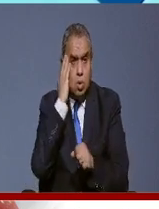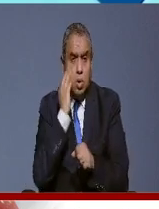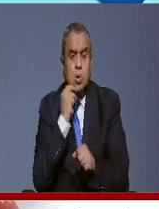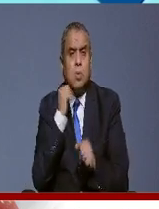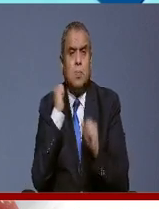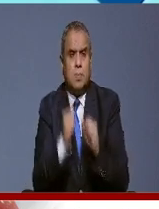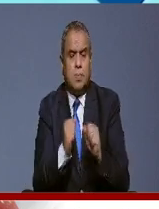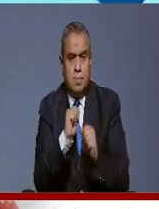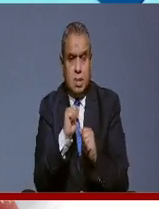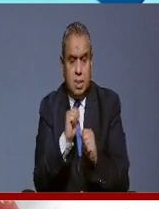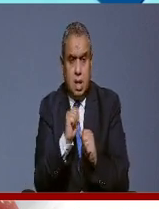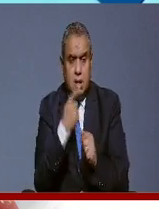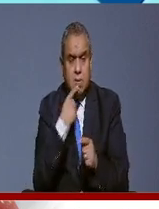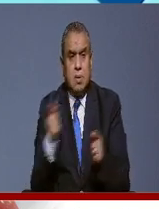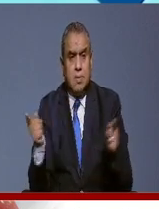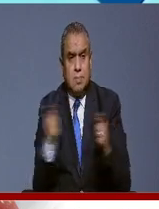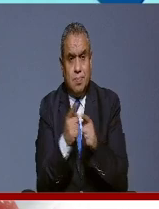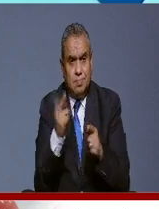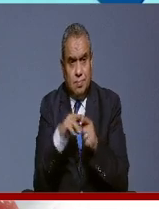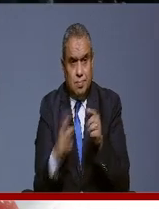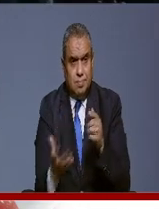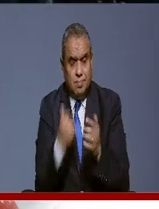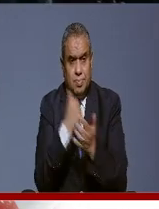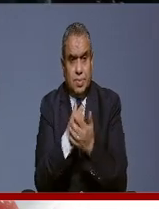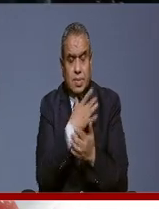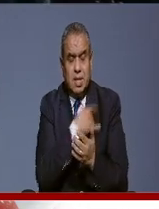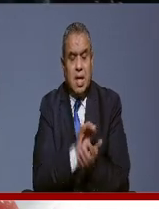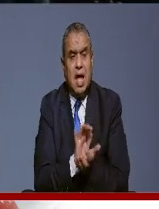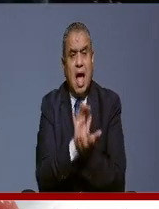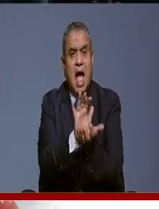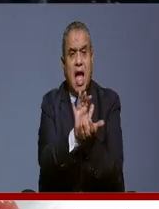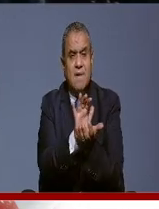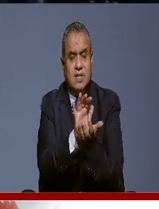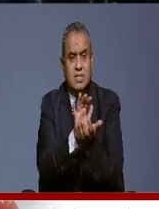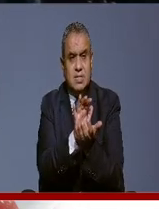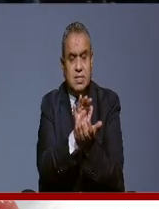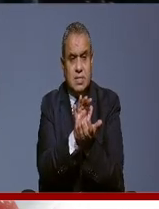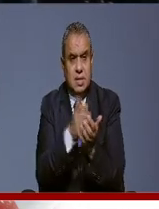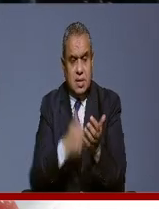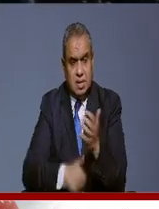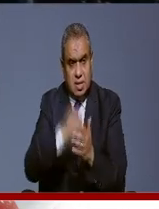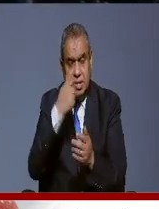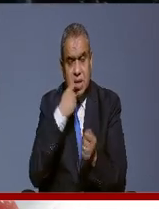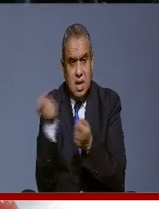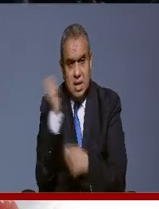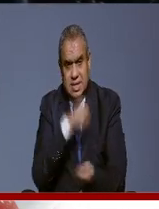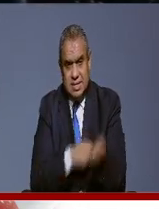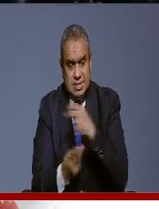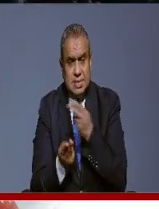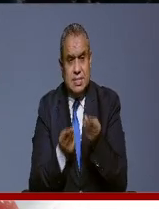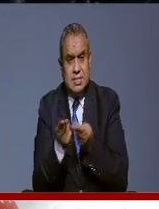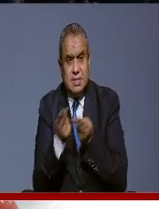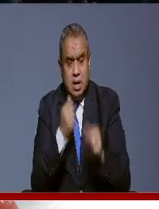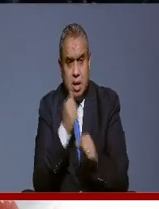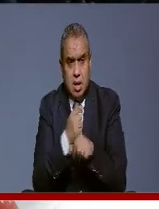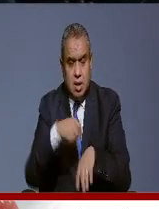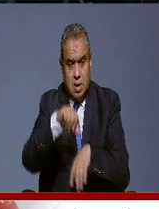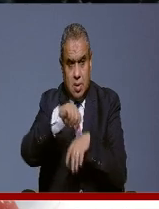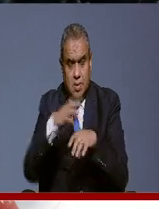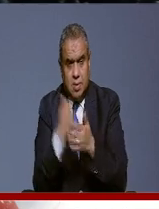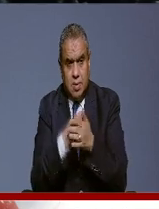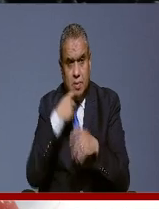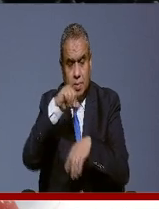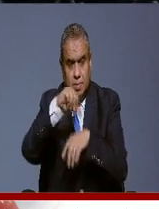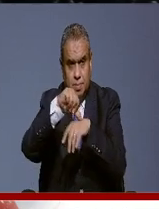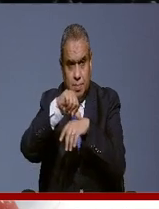الآخر إنه بيدي تحفيز لكل الصناعيين إن هم يروحوا، لأن تكلفته أقل، هو